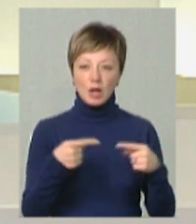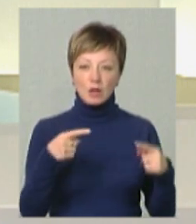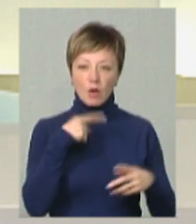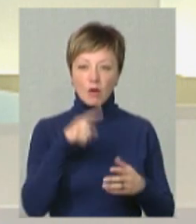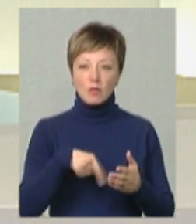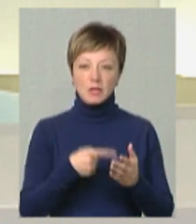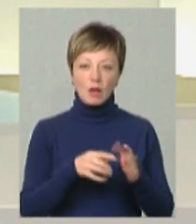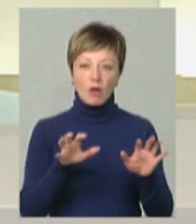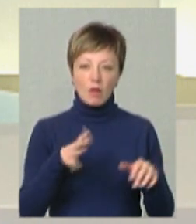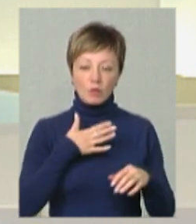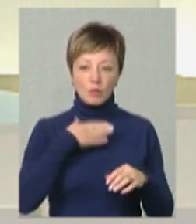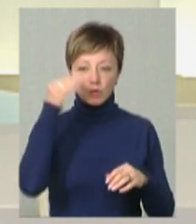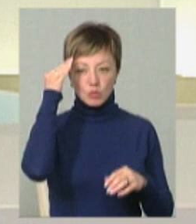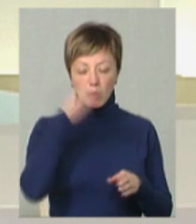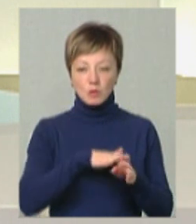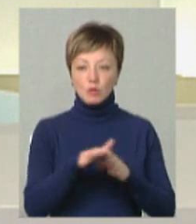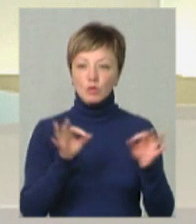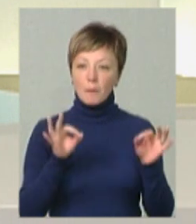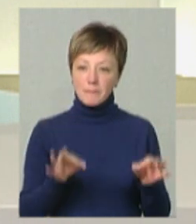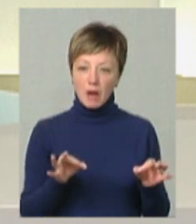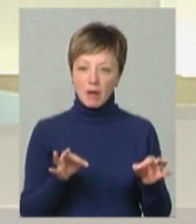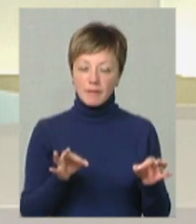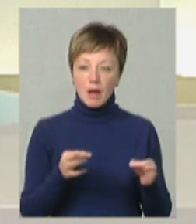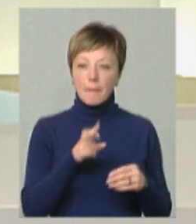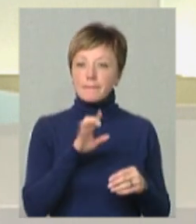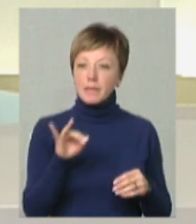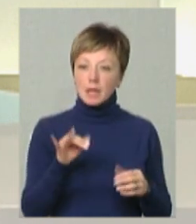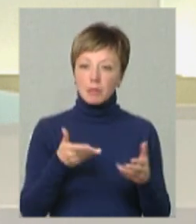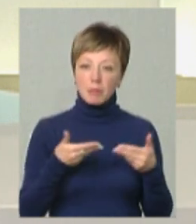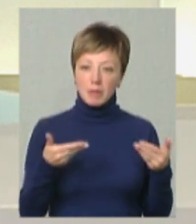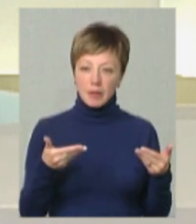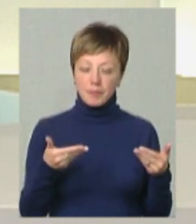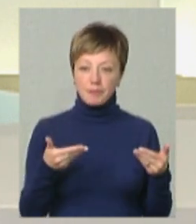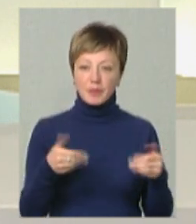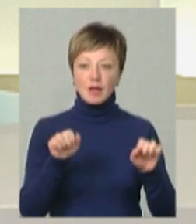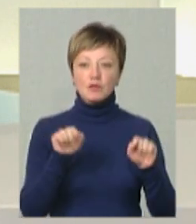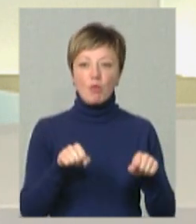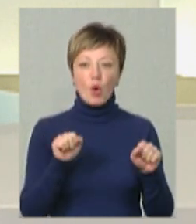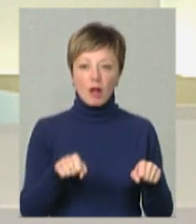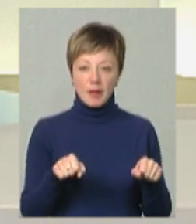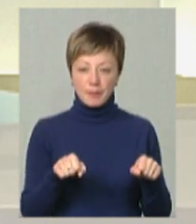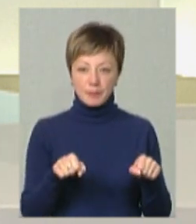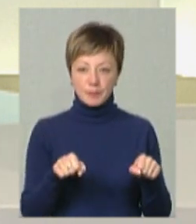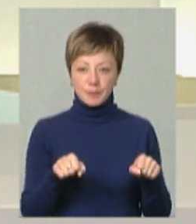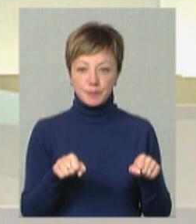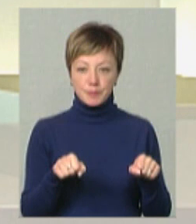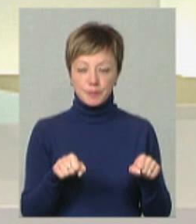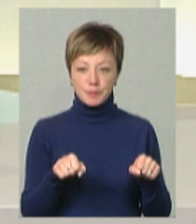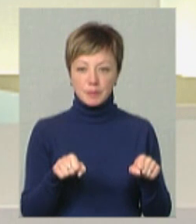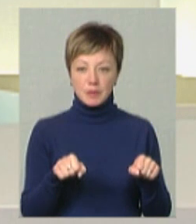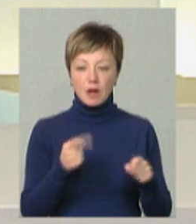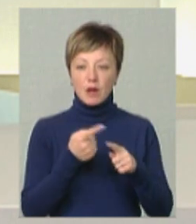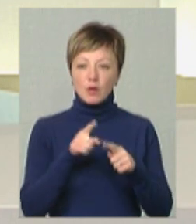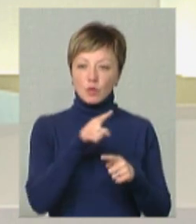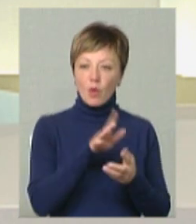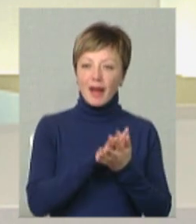міський голова, на мою думку, абсолютно правильні. І якби ми змогли, попри оту критику,